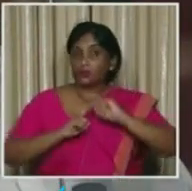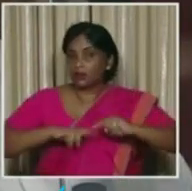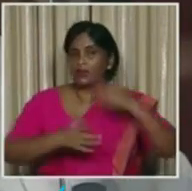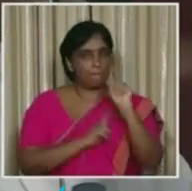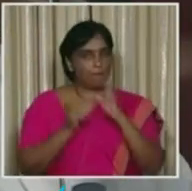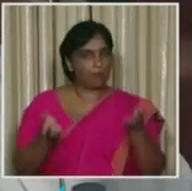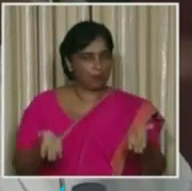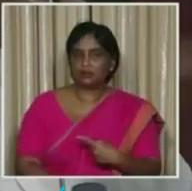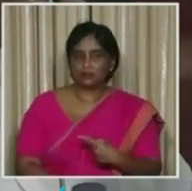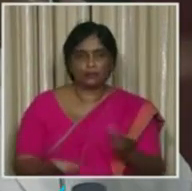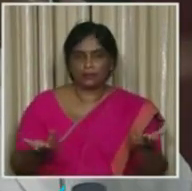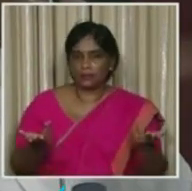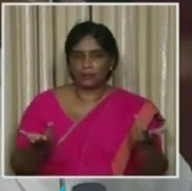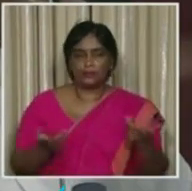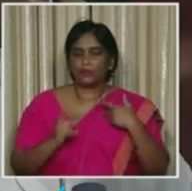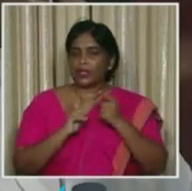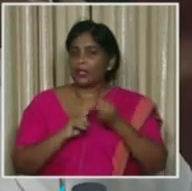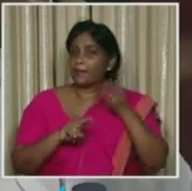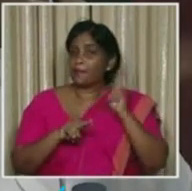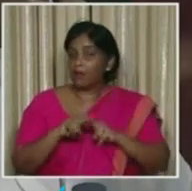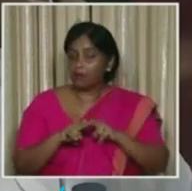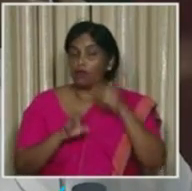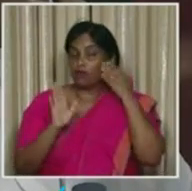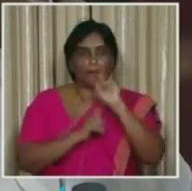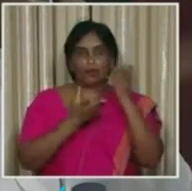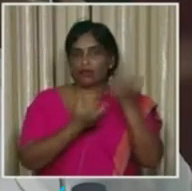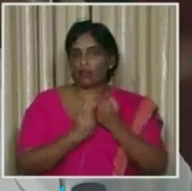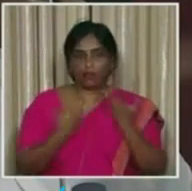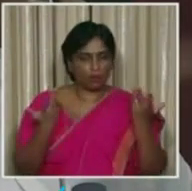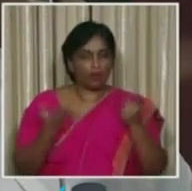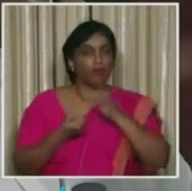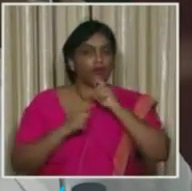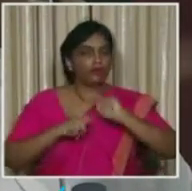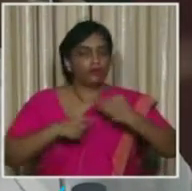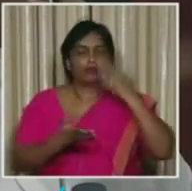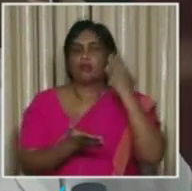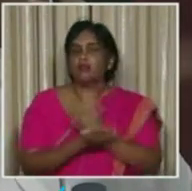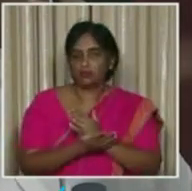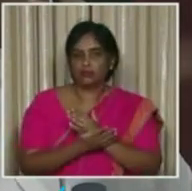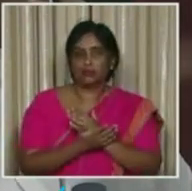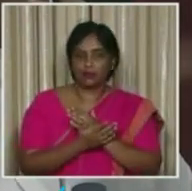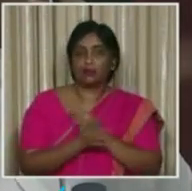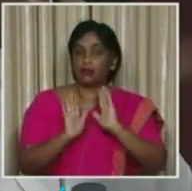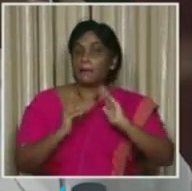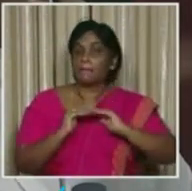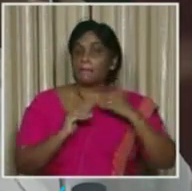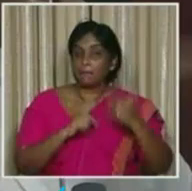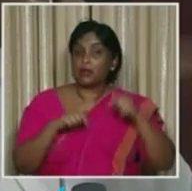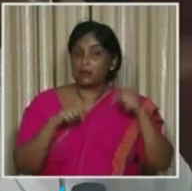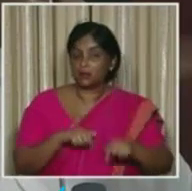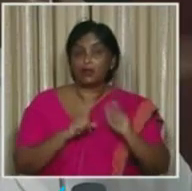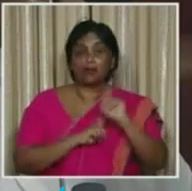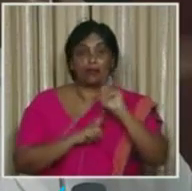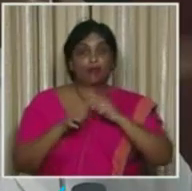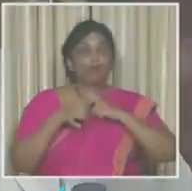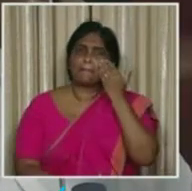මේ පාර්ලිමේන්තුව. එක දවසේ මේ අර්ථසාධක කරමුදල ගැන තුරුතුරු පාර්ලිමේන්තුවට ආවේ නැහැ. නඩු යන එක නැත්තෝ වරප්‍රසාද ප්‍රශ්නයක් මතු කළා. ඊට පස්සේ දැන් පාර්ලිමේන්තුව ආන